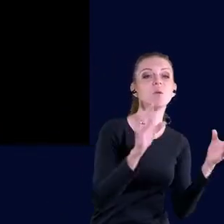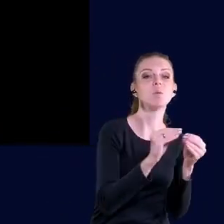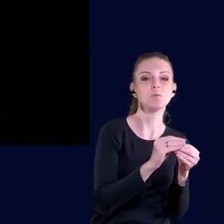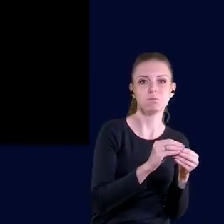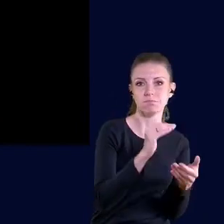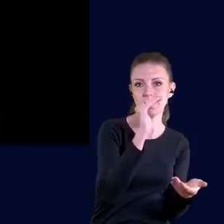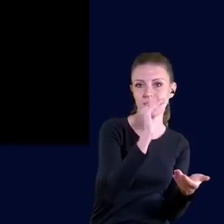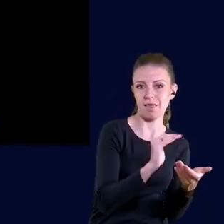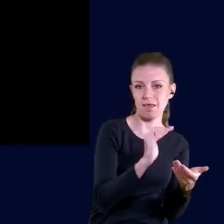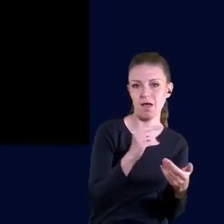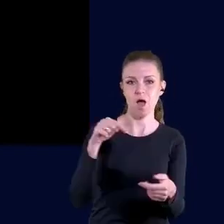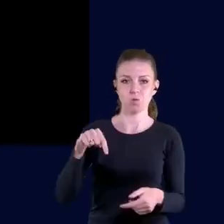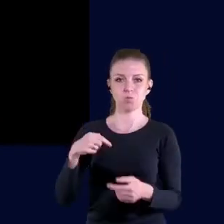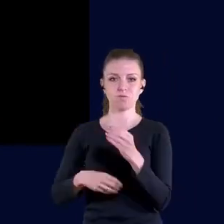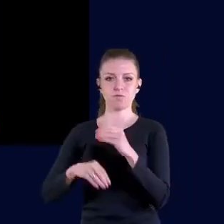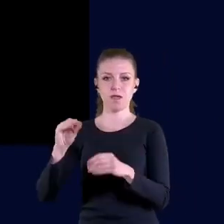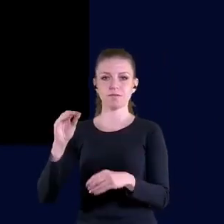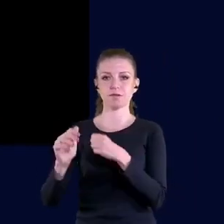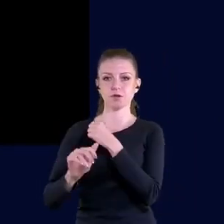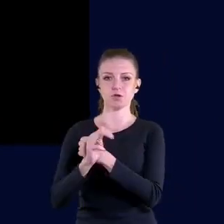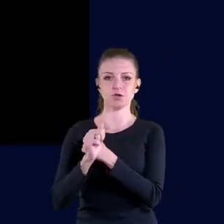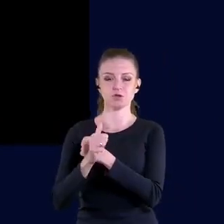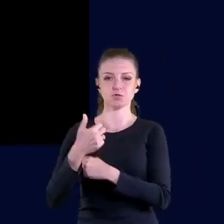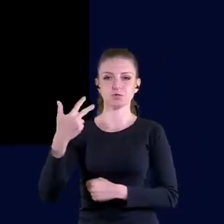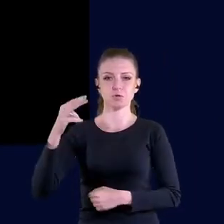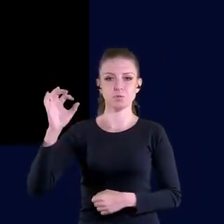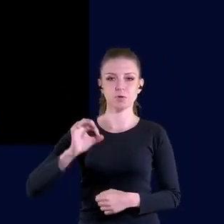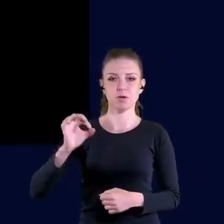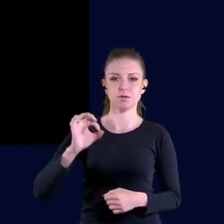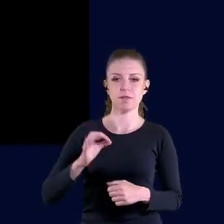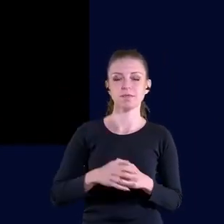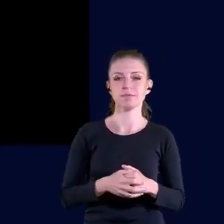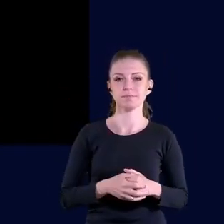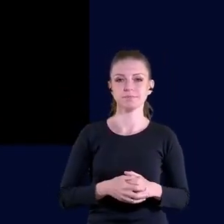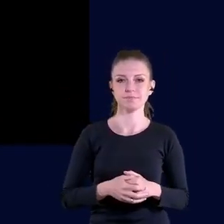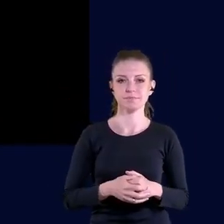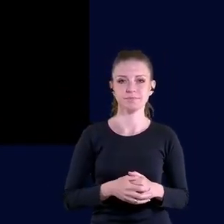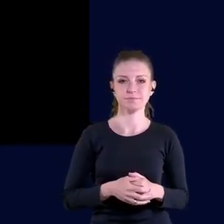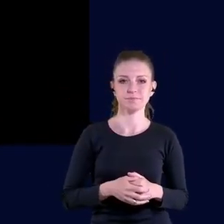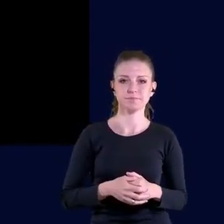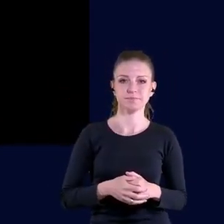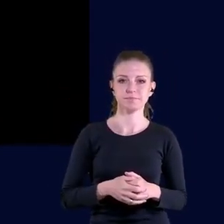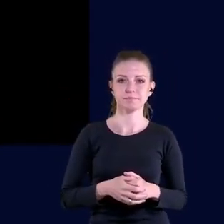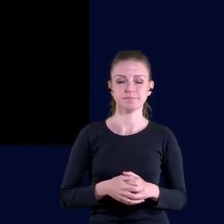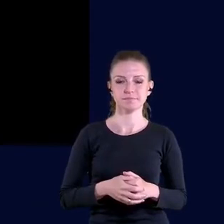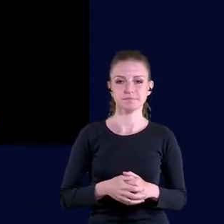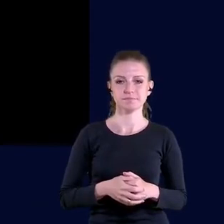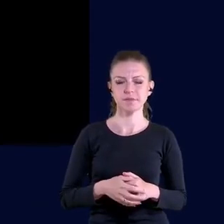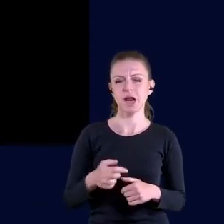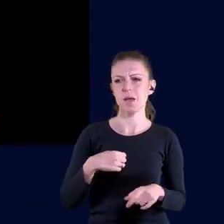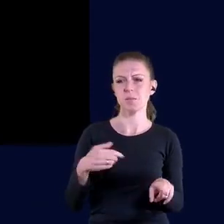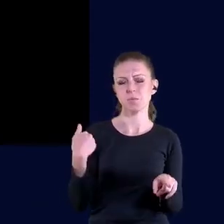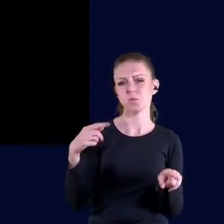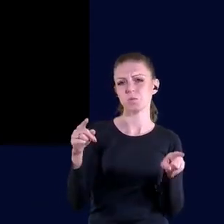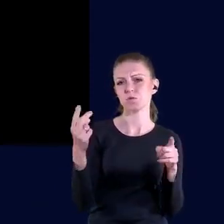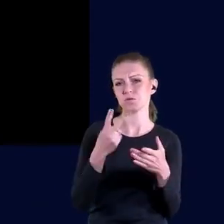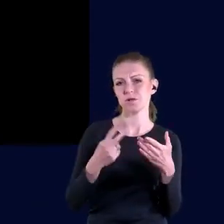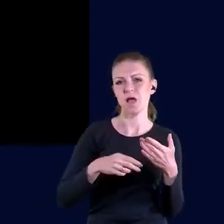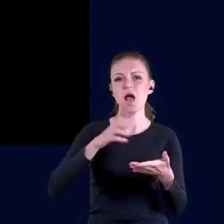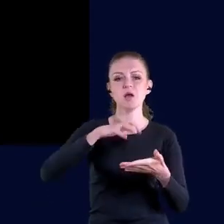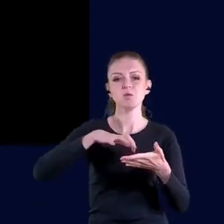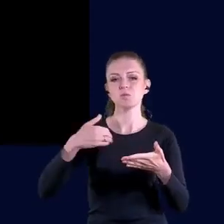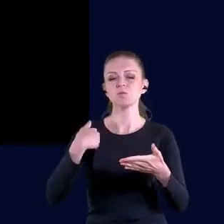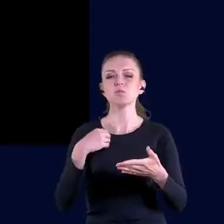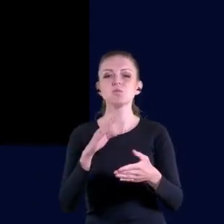czytałam artykuły które robimy podobne które przedstawiały wyniki podobnych badań za